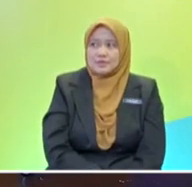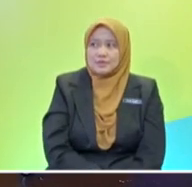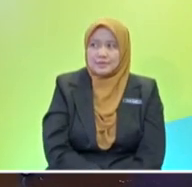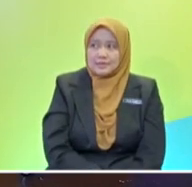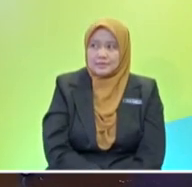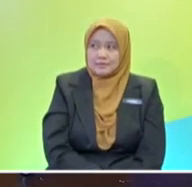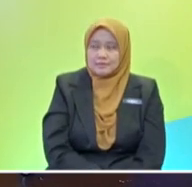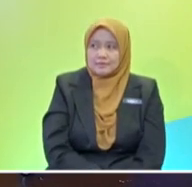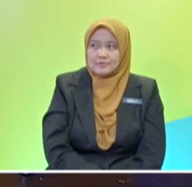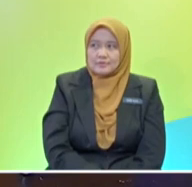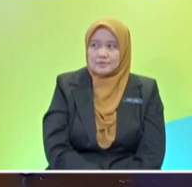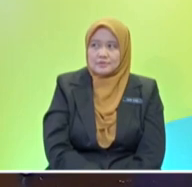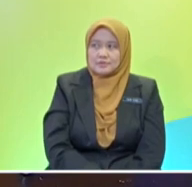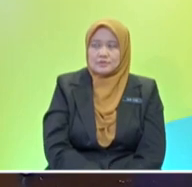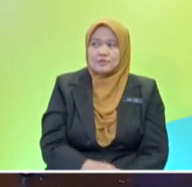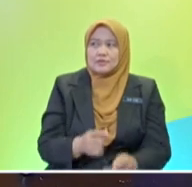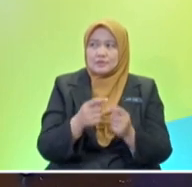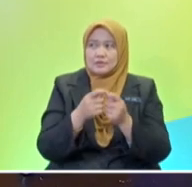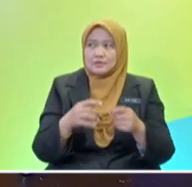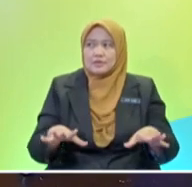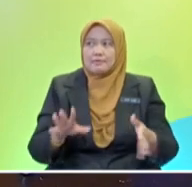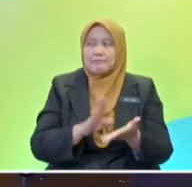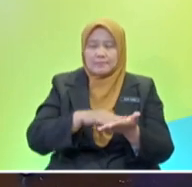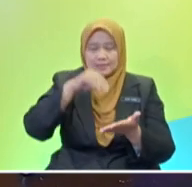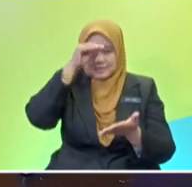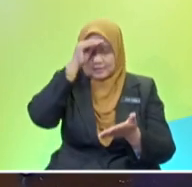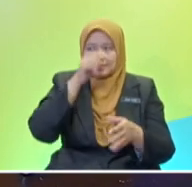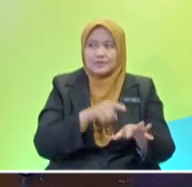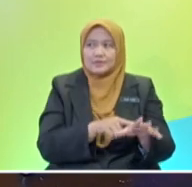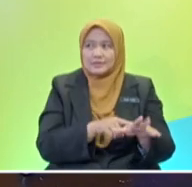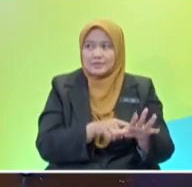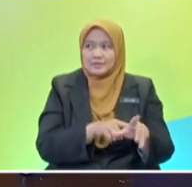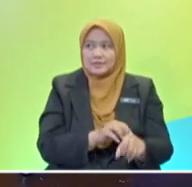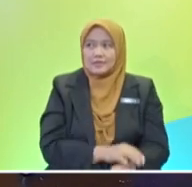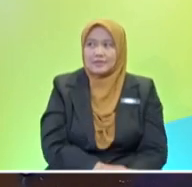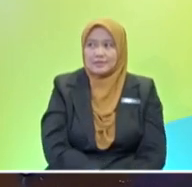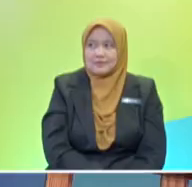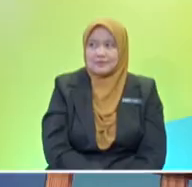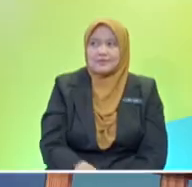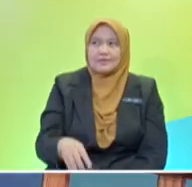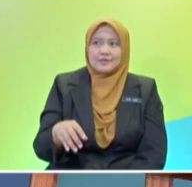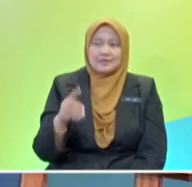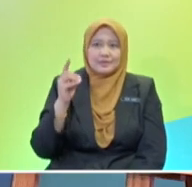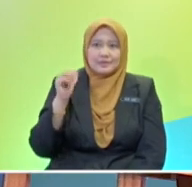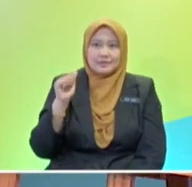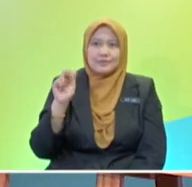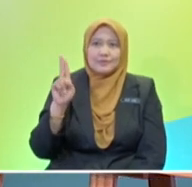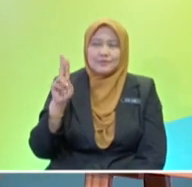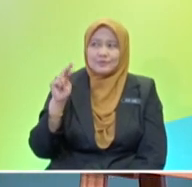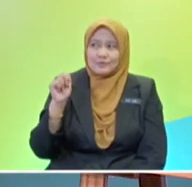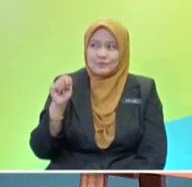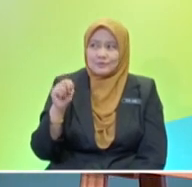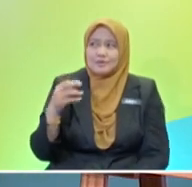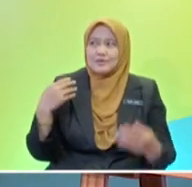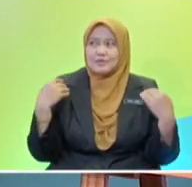Okey. Kesimpulannya kita telah pun belajar tentang daun di Eda UNUN. Daun. Daun